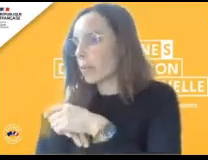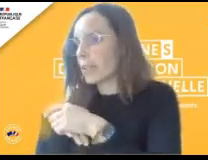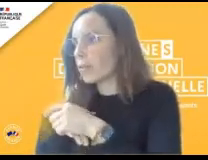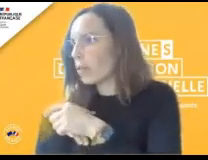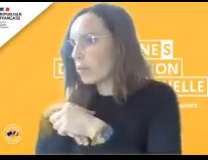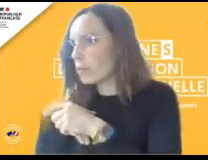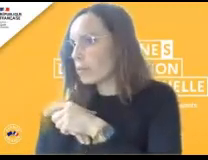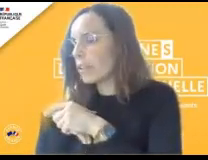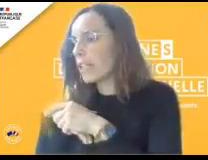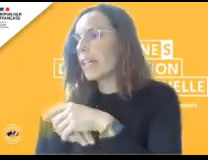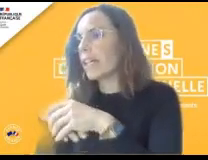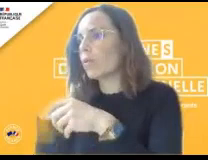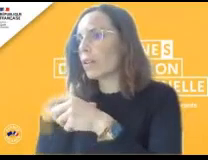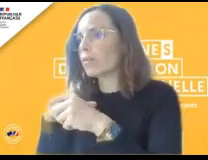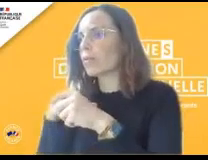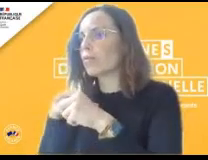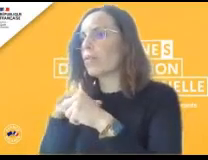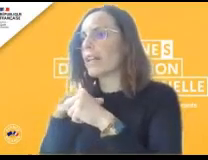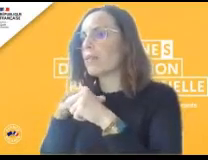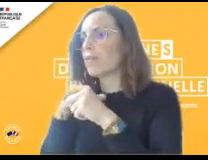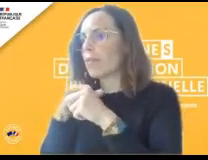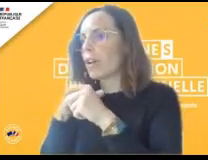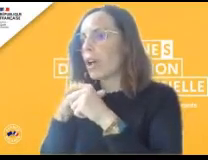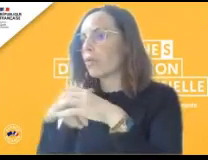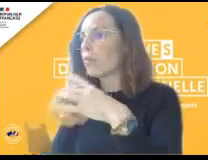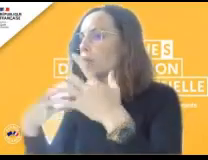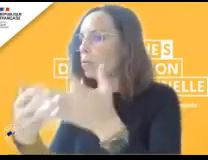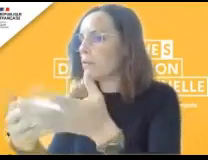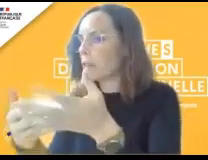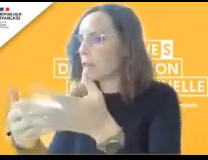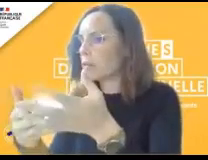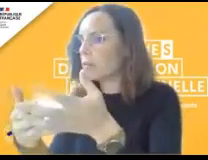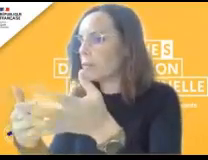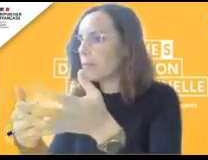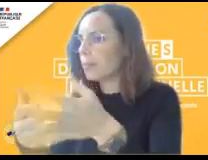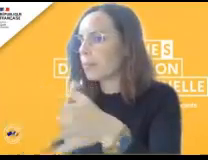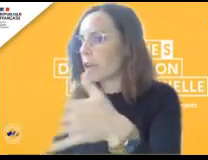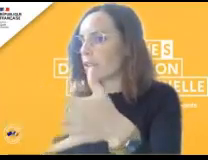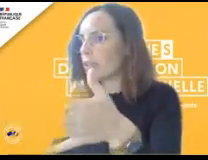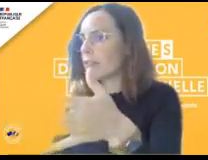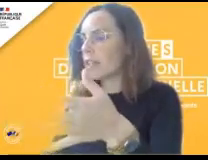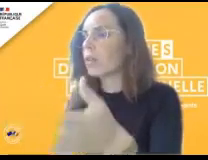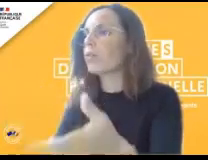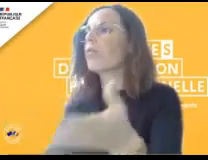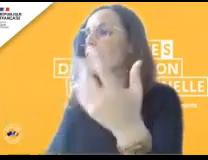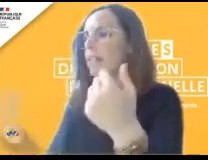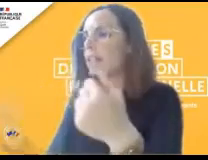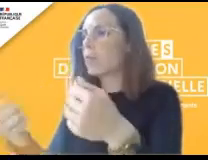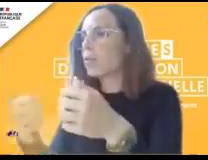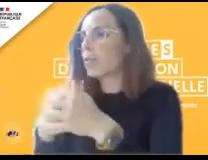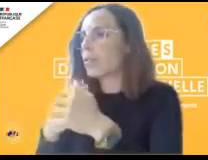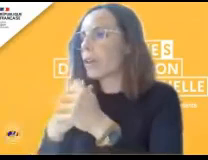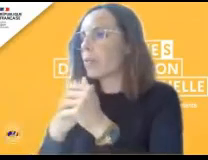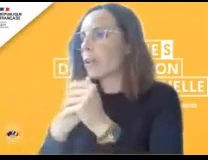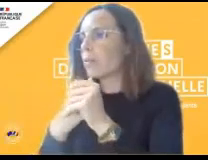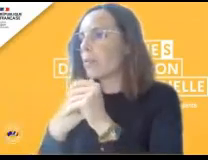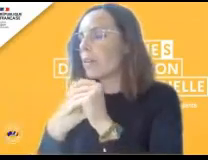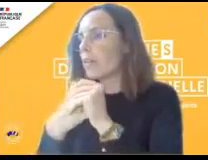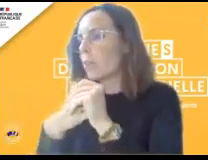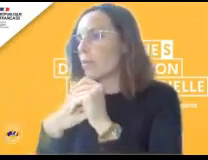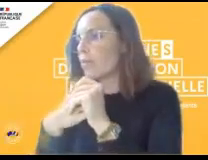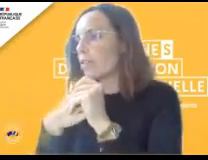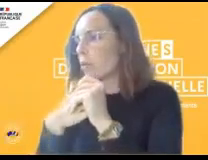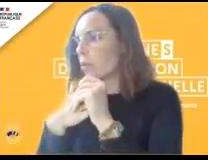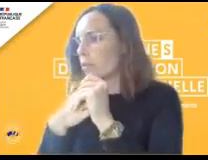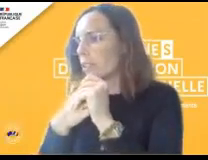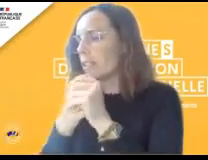niveau d'information en fonction et de voir surtout, est-ce que vous poursuivez en autonomie pour la suite ou est-ce qu'il y a besoin d'un accompagnement